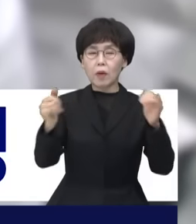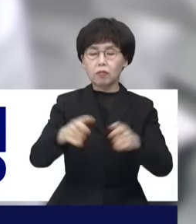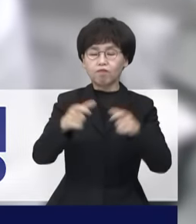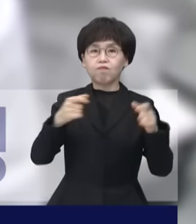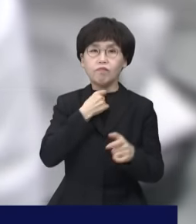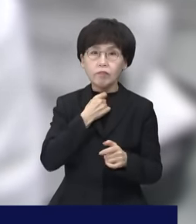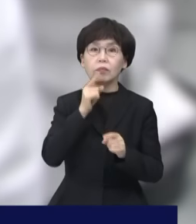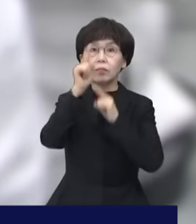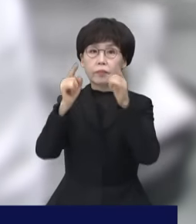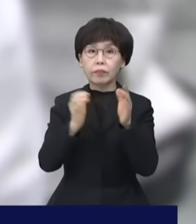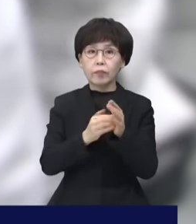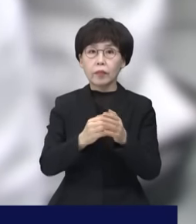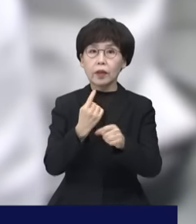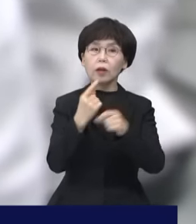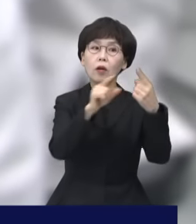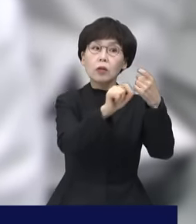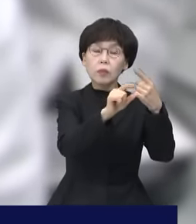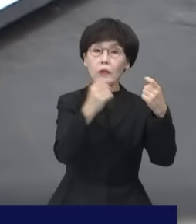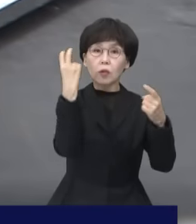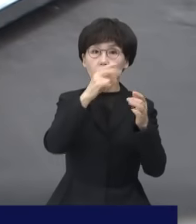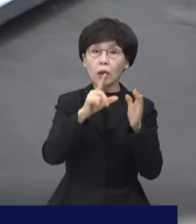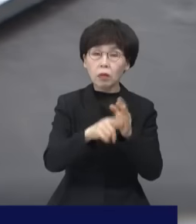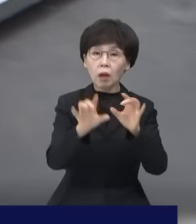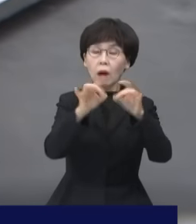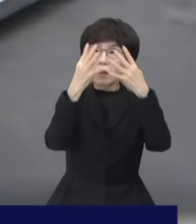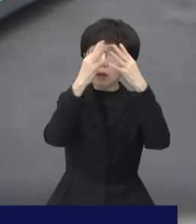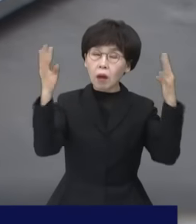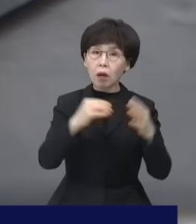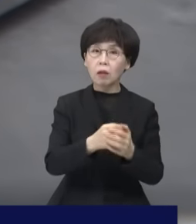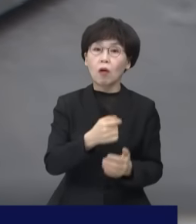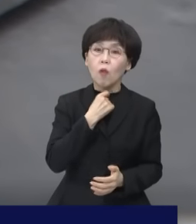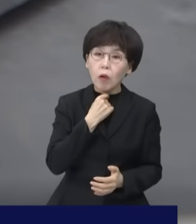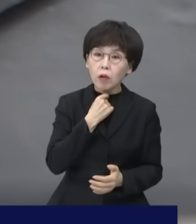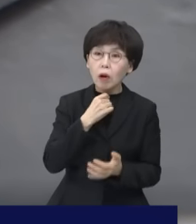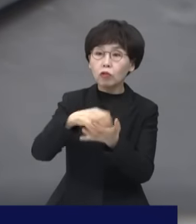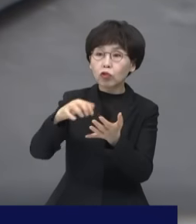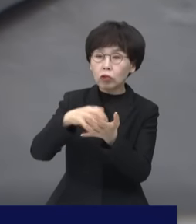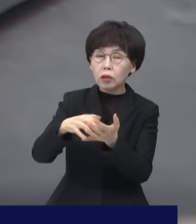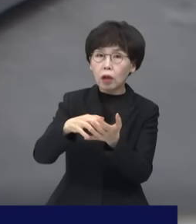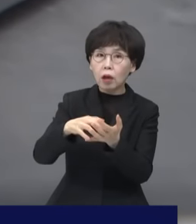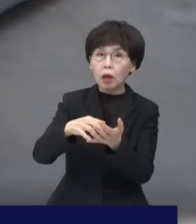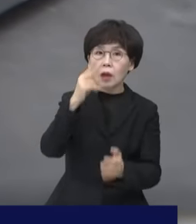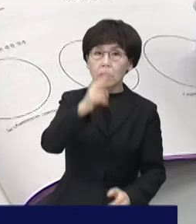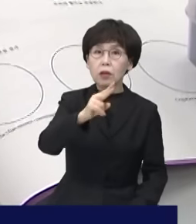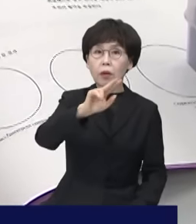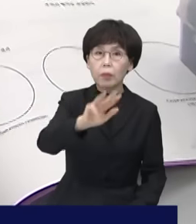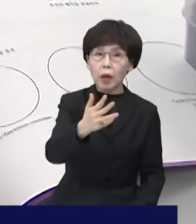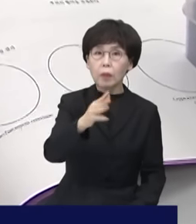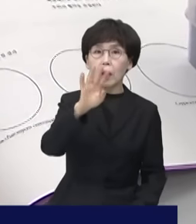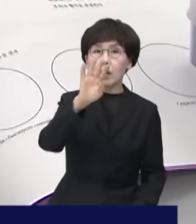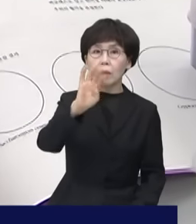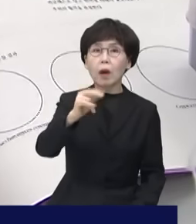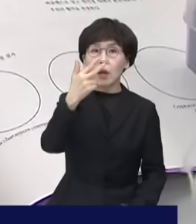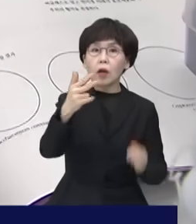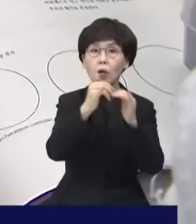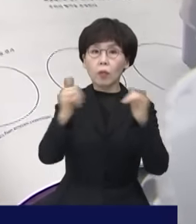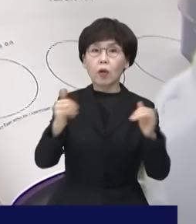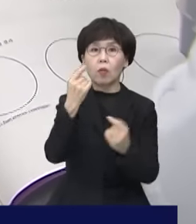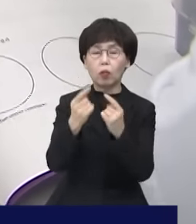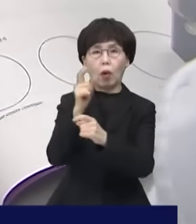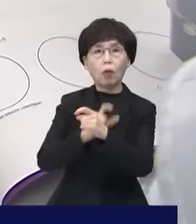신청했습니다. 지난해 11월 조사 당시 각 대학이 내놨던 증원 최대 규모 2,847명을